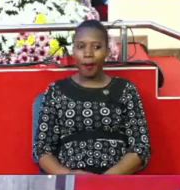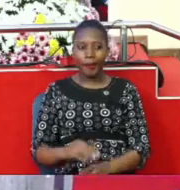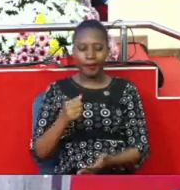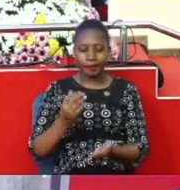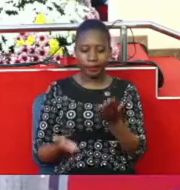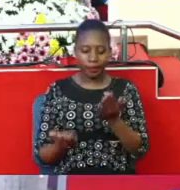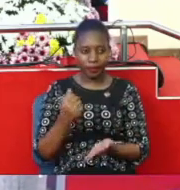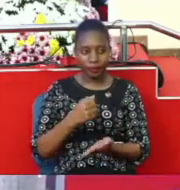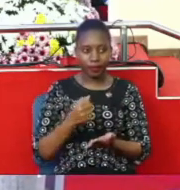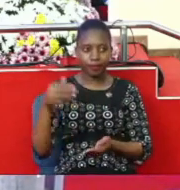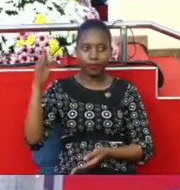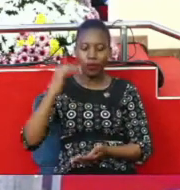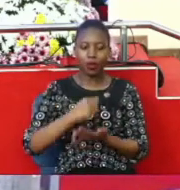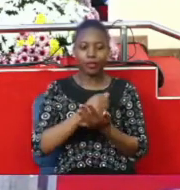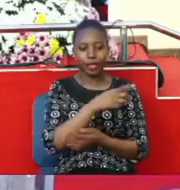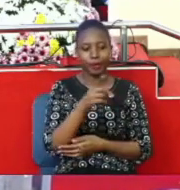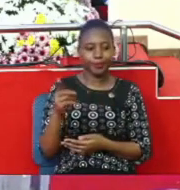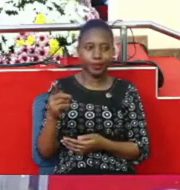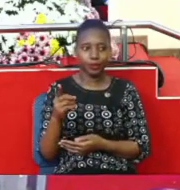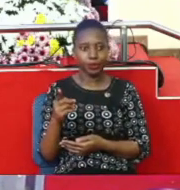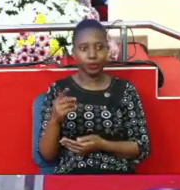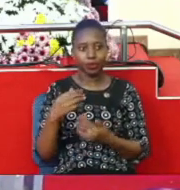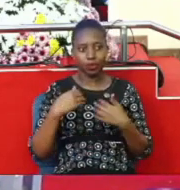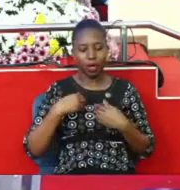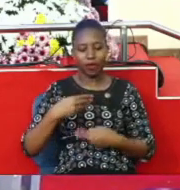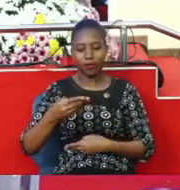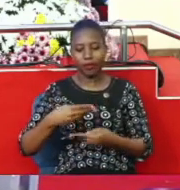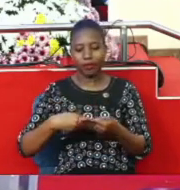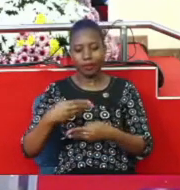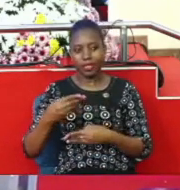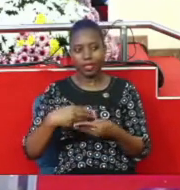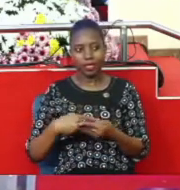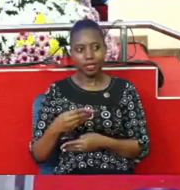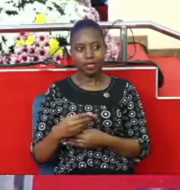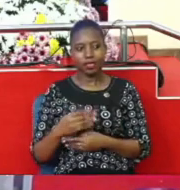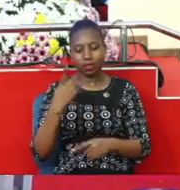Amen. Ili tukikimbizwa na KRA, tuna kitu tunaweza patia KRA.